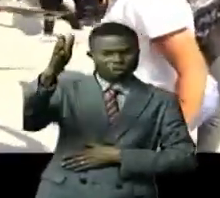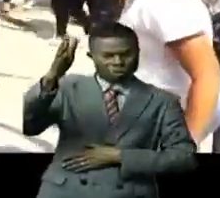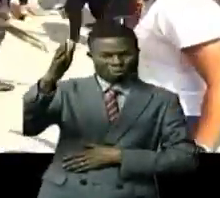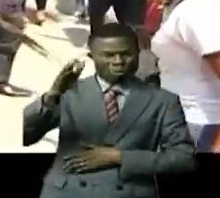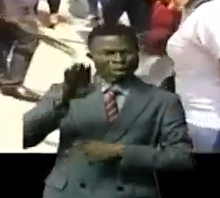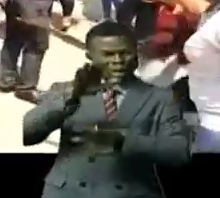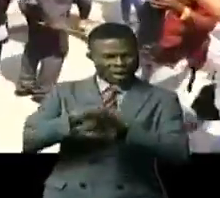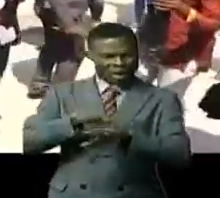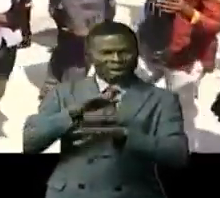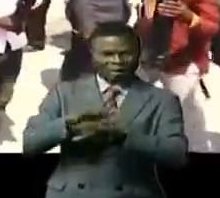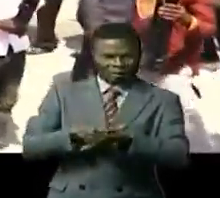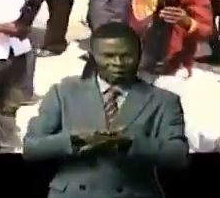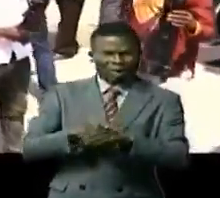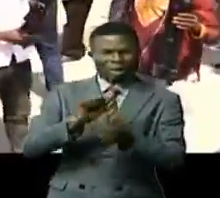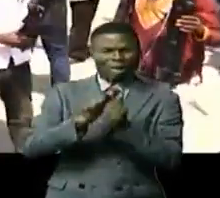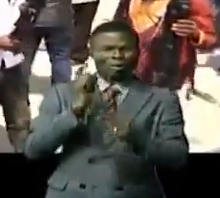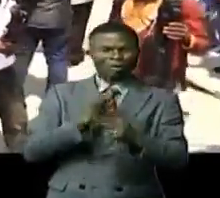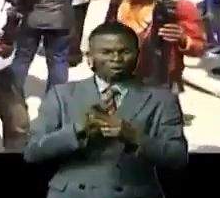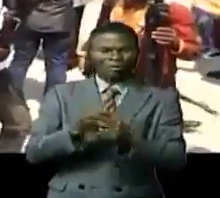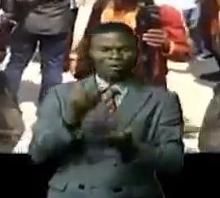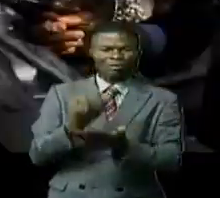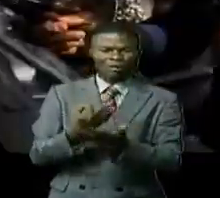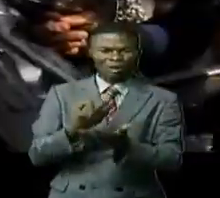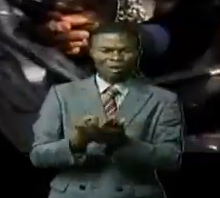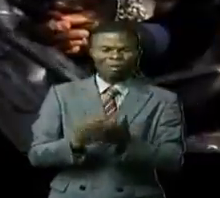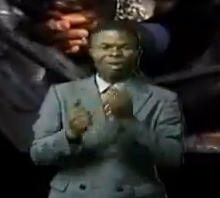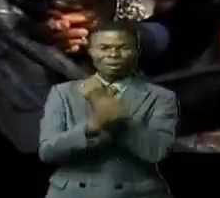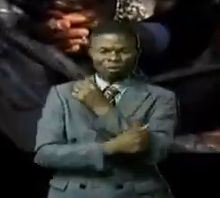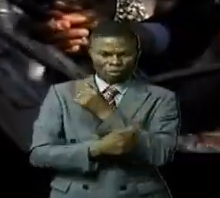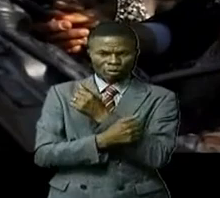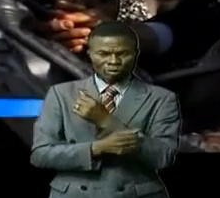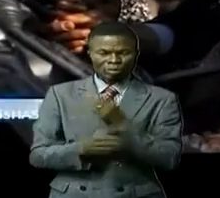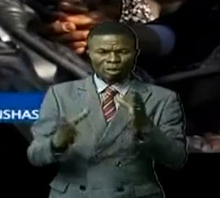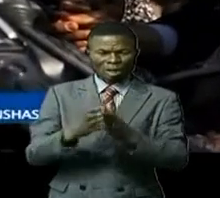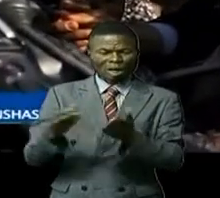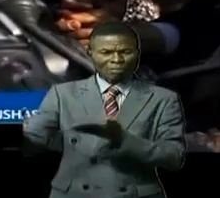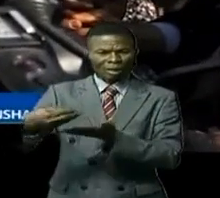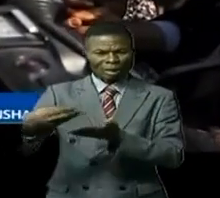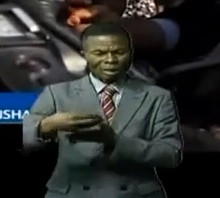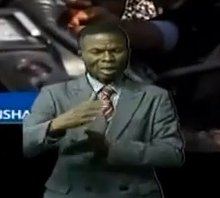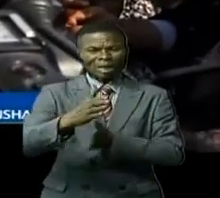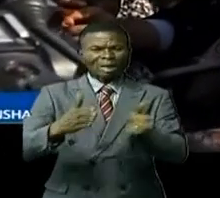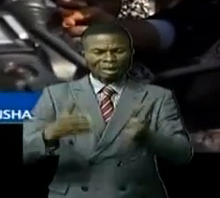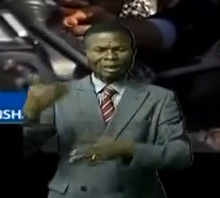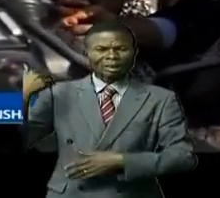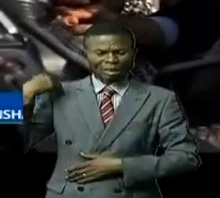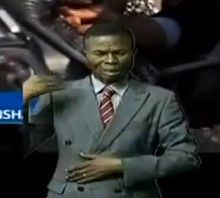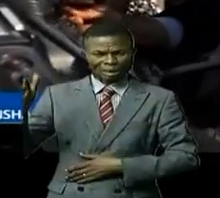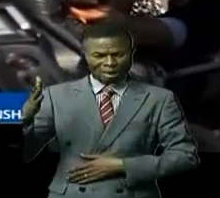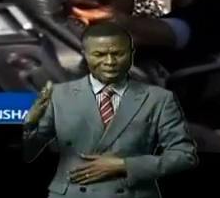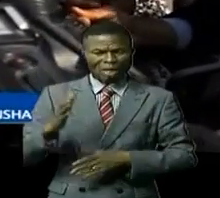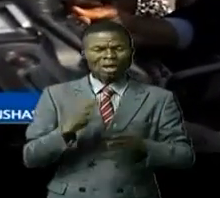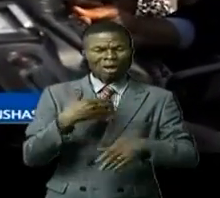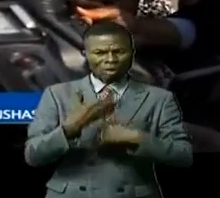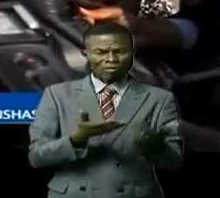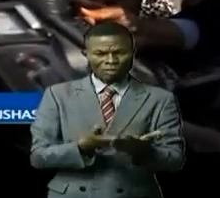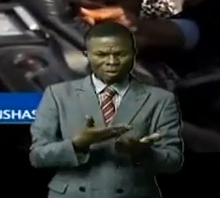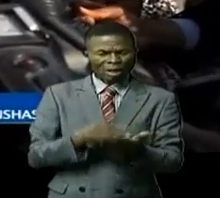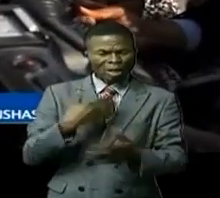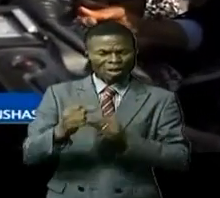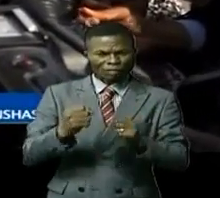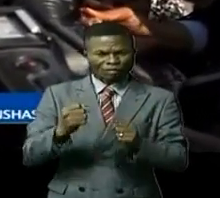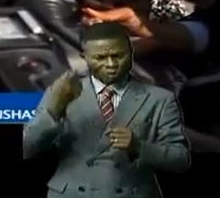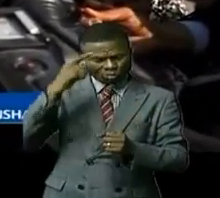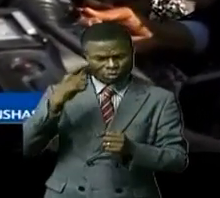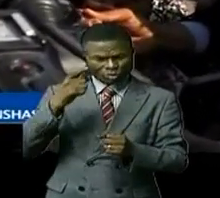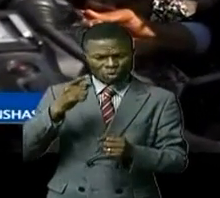compte tenu aussi de difficultés financières. Donc avec la mobilisation des recettes qu'ils ont enregistrées, ils vont tout faire pour commencer